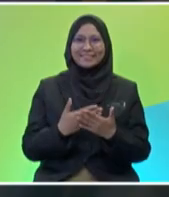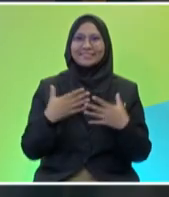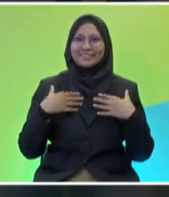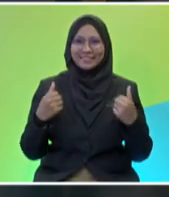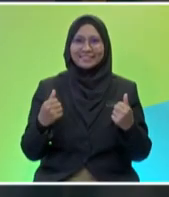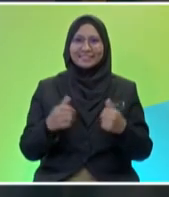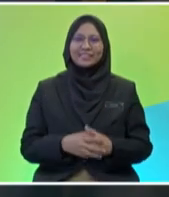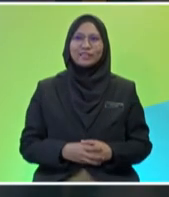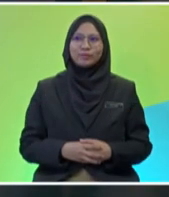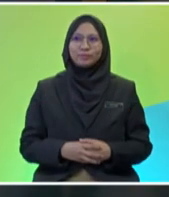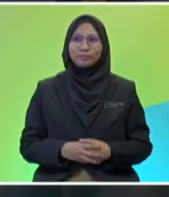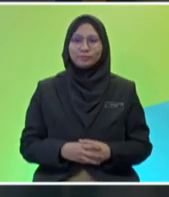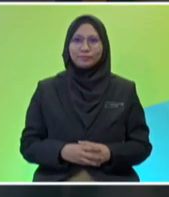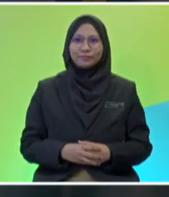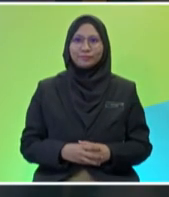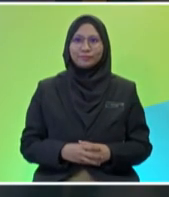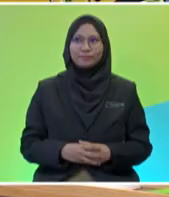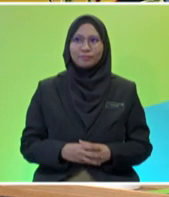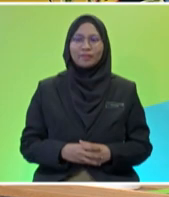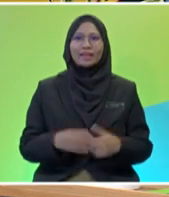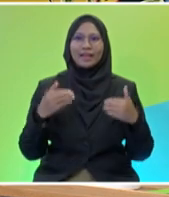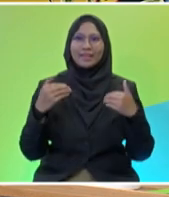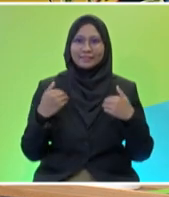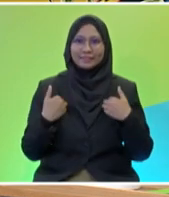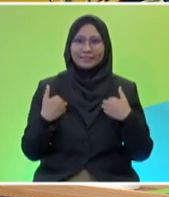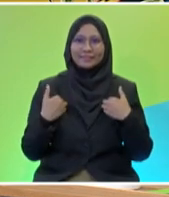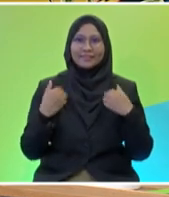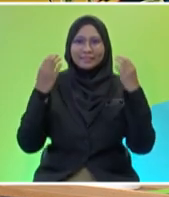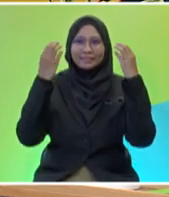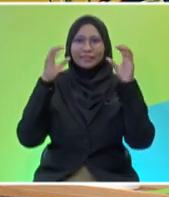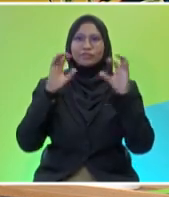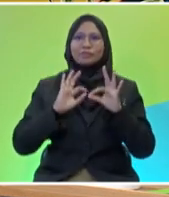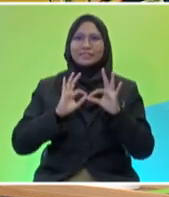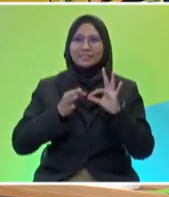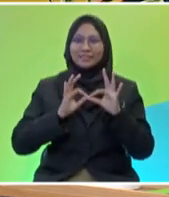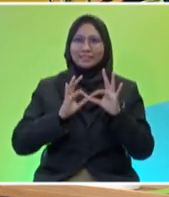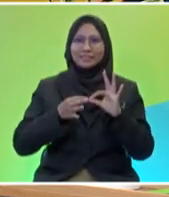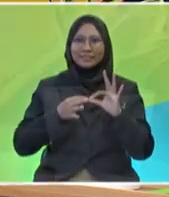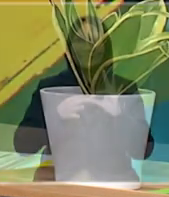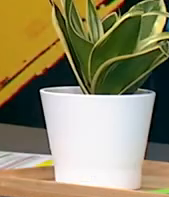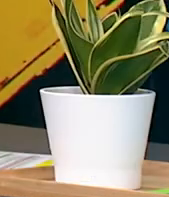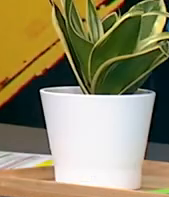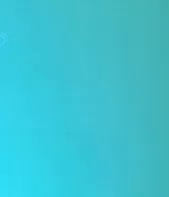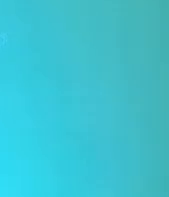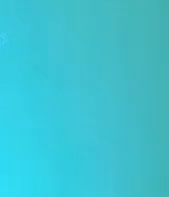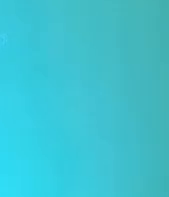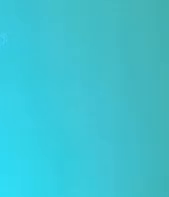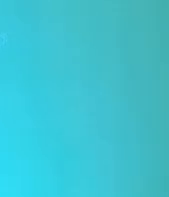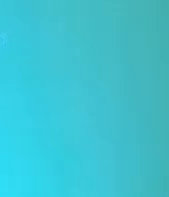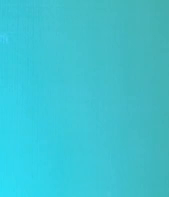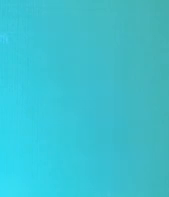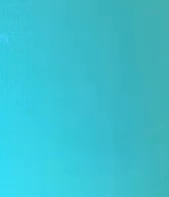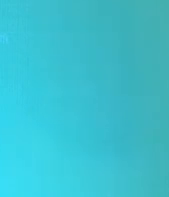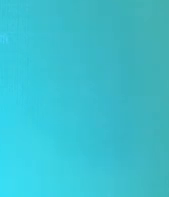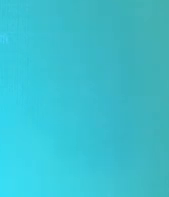sebelum kita memulihkan mata pelajaran pada hari ini juga saya ingin memperkenalkan juru bahasa isyarat kita ah yaitu